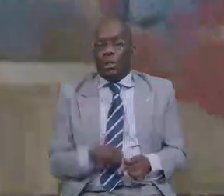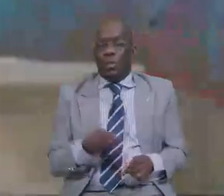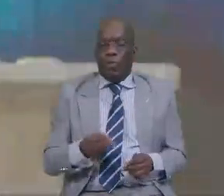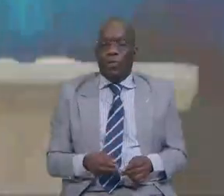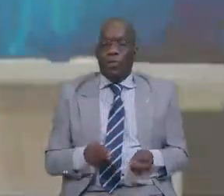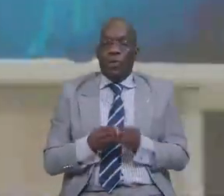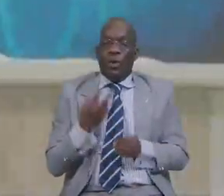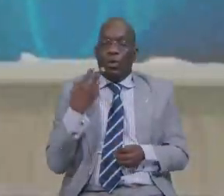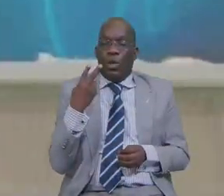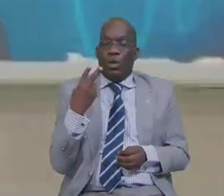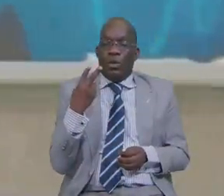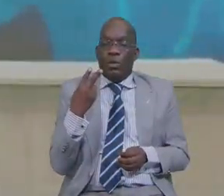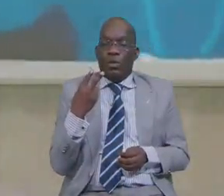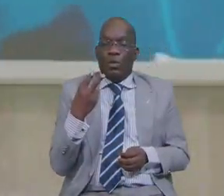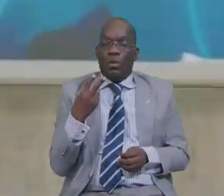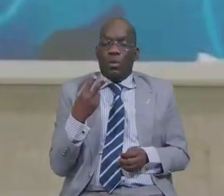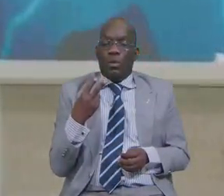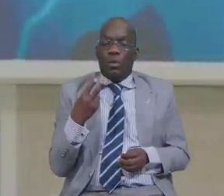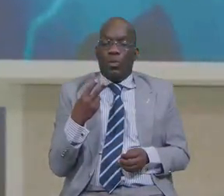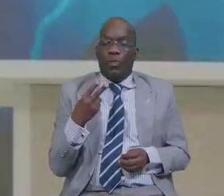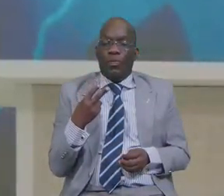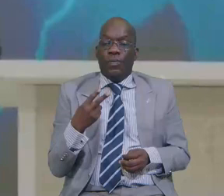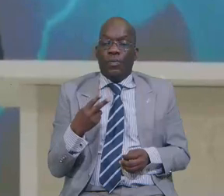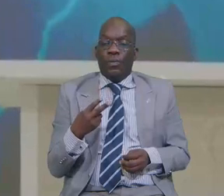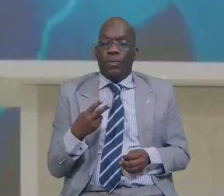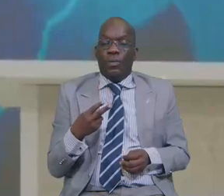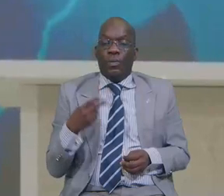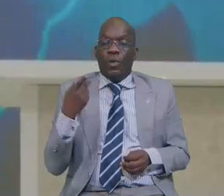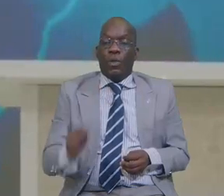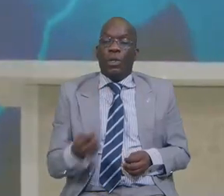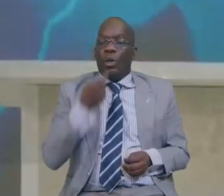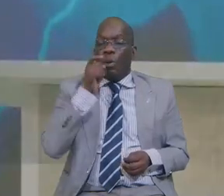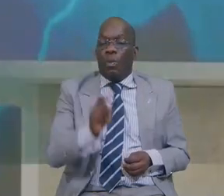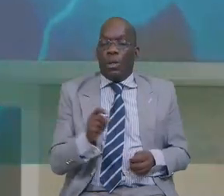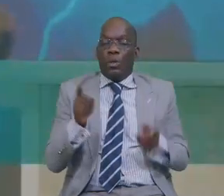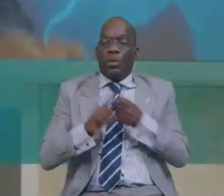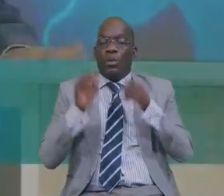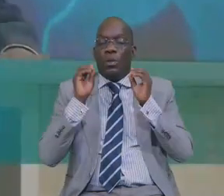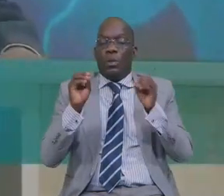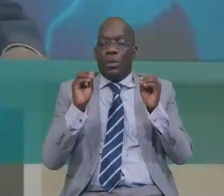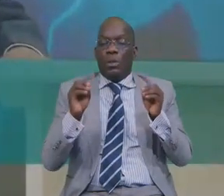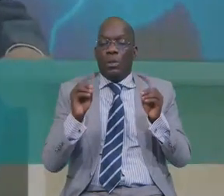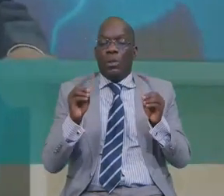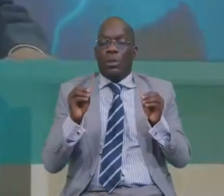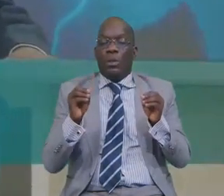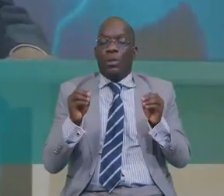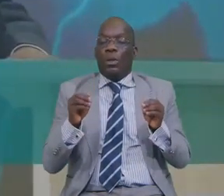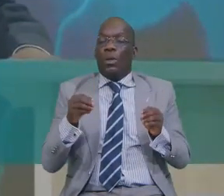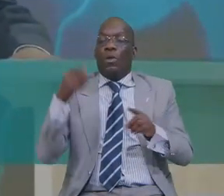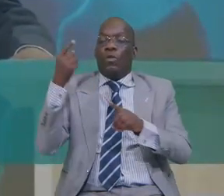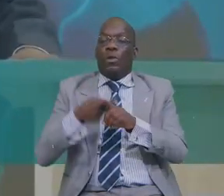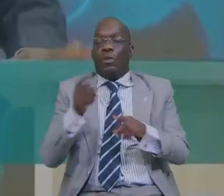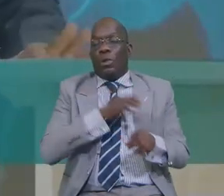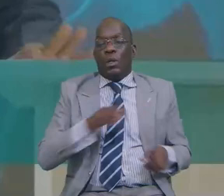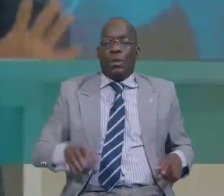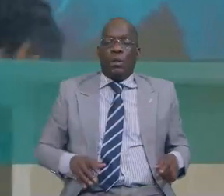Le deuxième élément, le mandat d'enseigner venant de Christ.